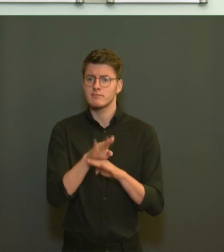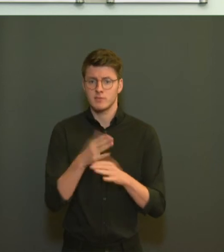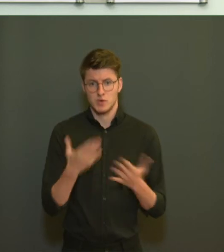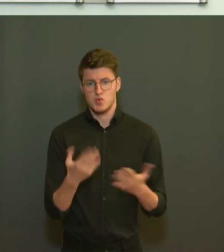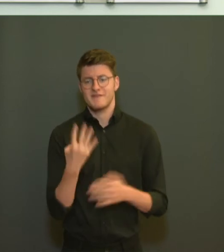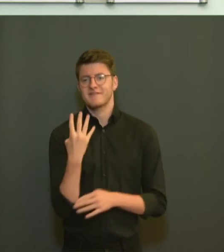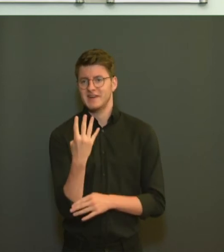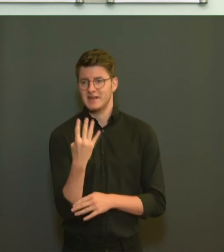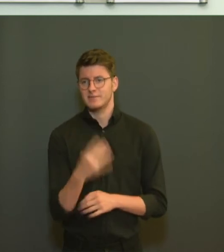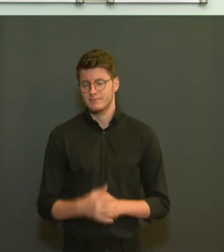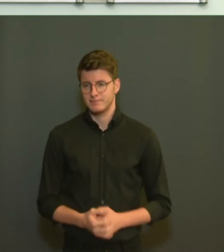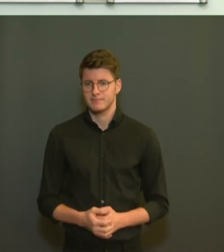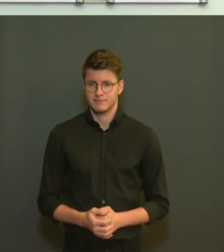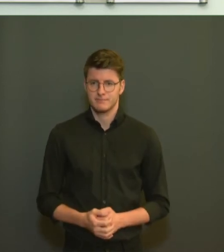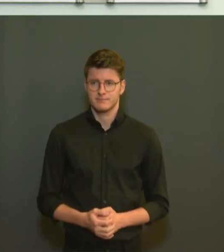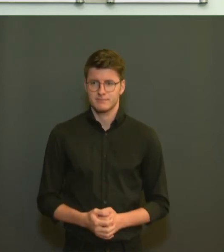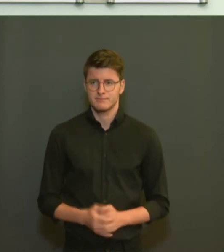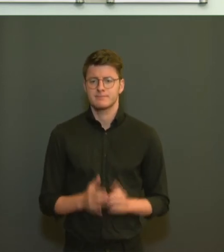Vervolgens zouden we u 2